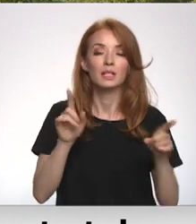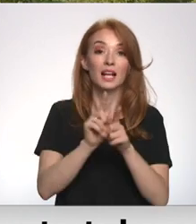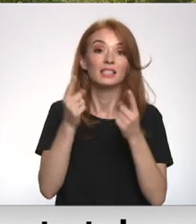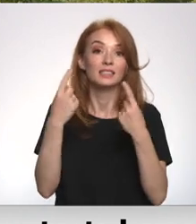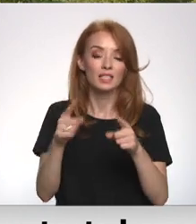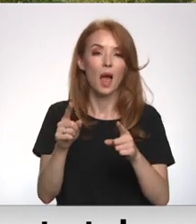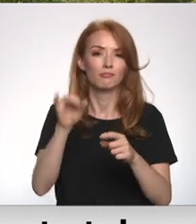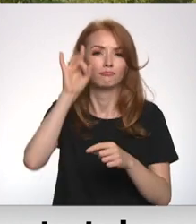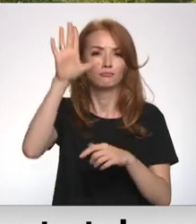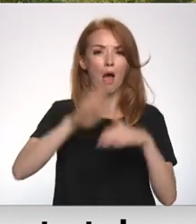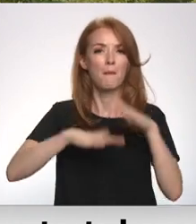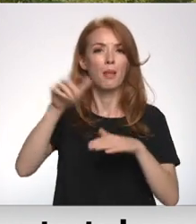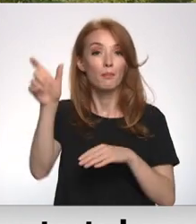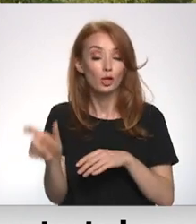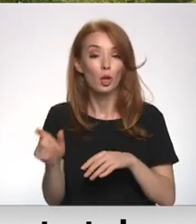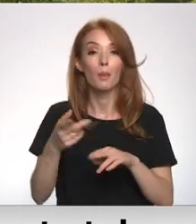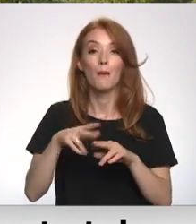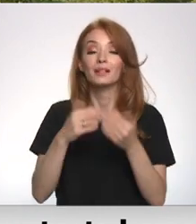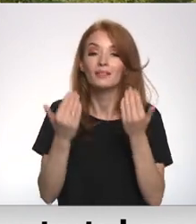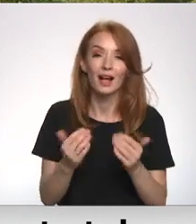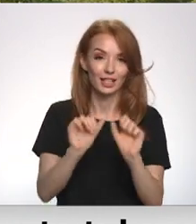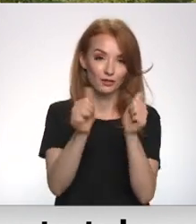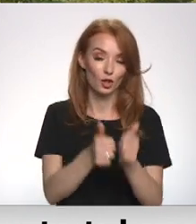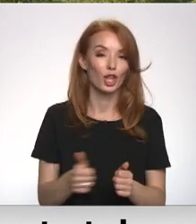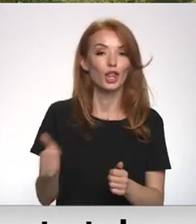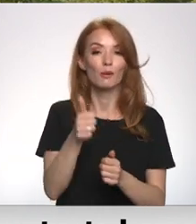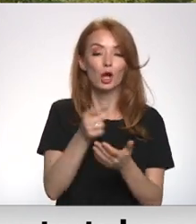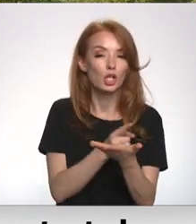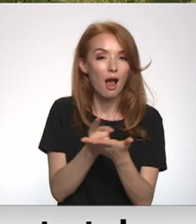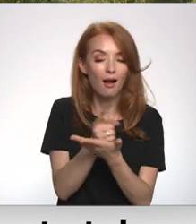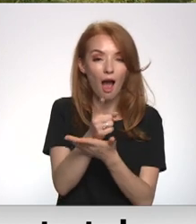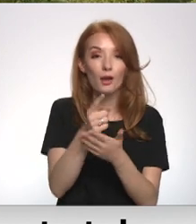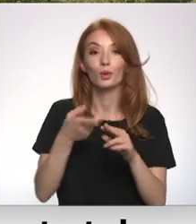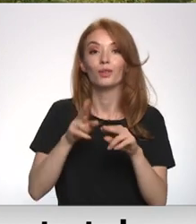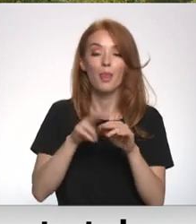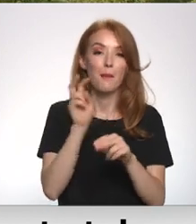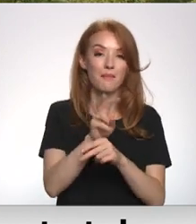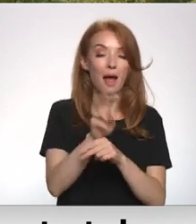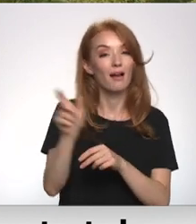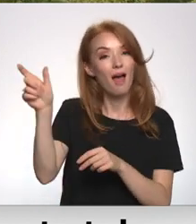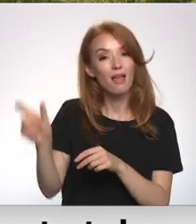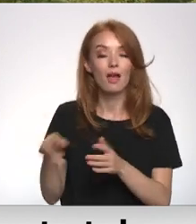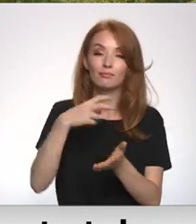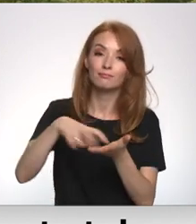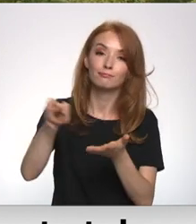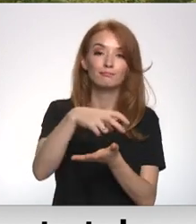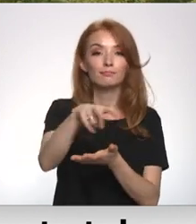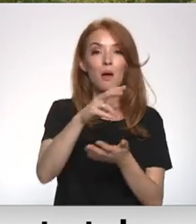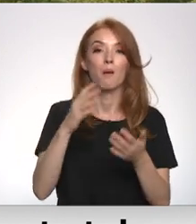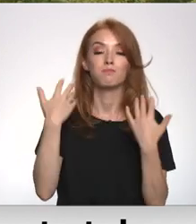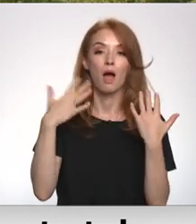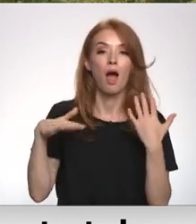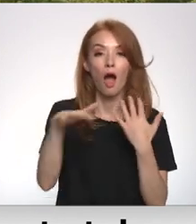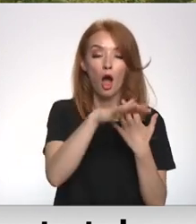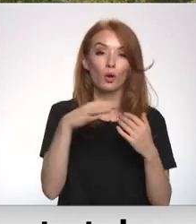ievērojamām amatpersonām. Un tagad ir izveidota īpaša karte, pēc kuras apmeklētāji var iztaigāt parku un sameklēt šos kociņus.